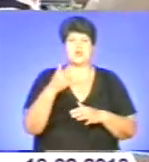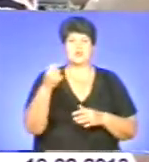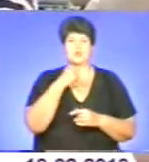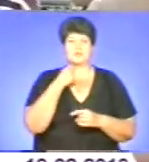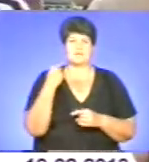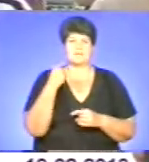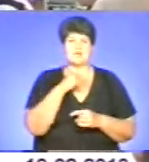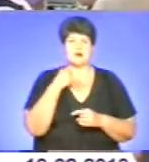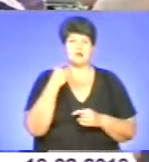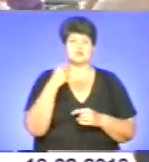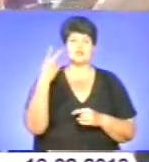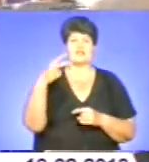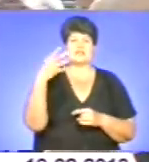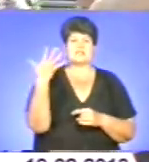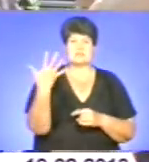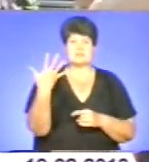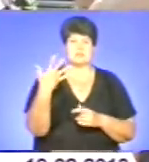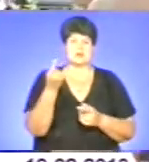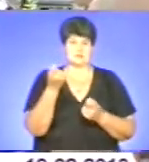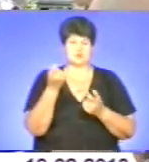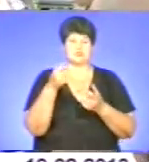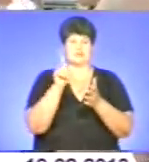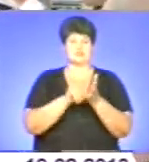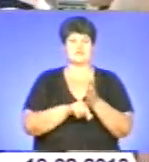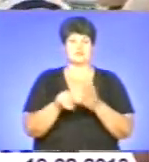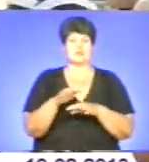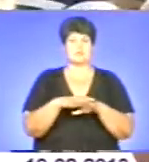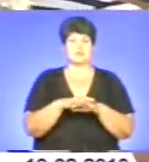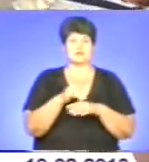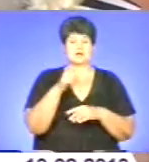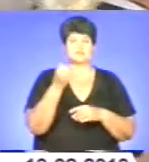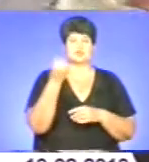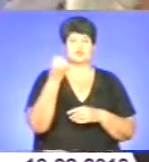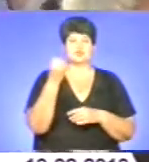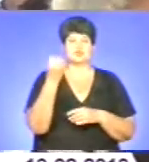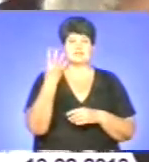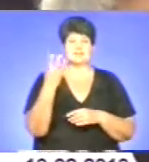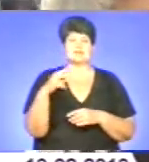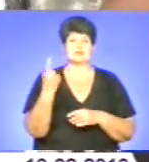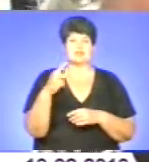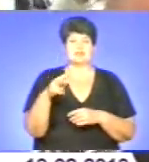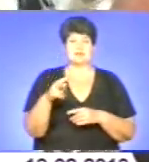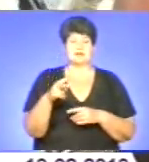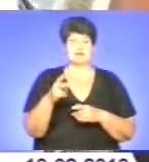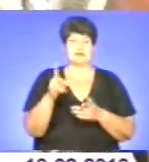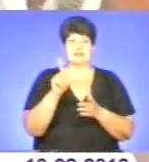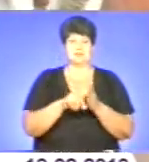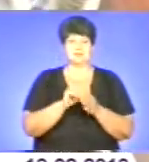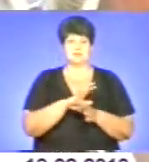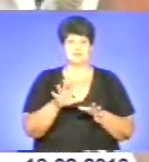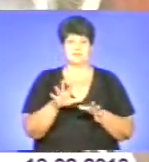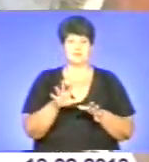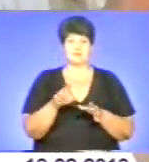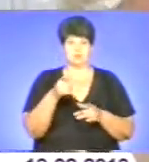25 дволітрова то дешевше трошки ніж на базарі бо там 14 за літру дешевше не візьмеш то тут вигідно